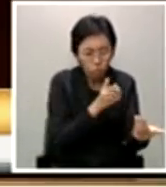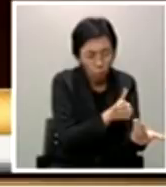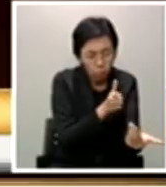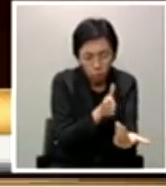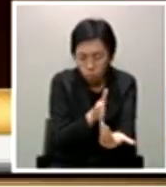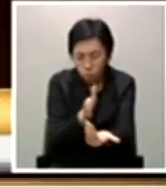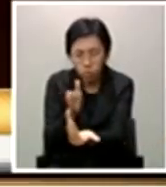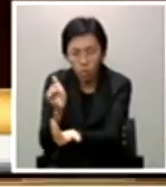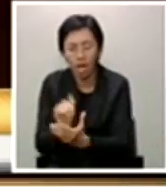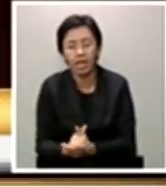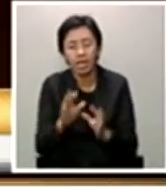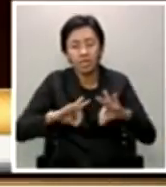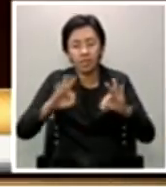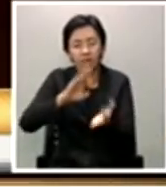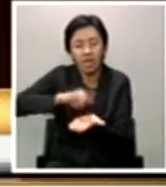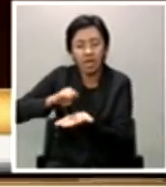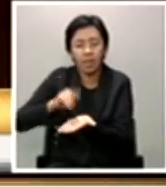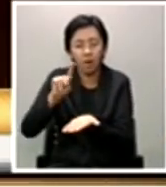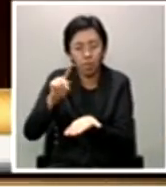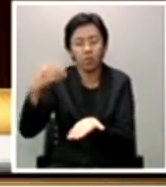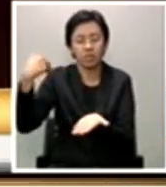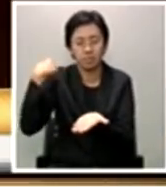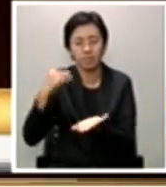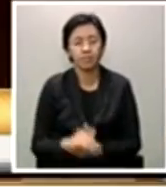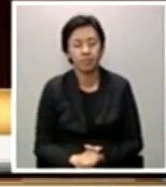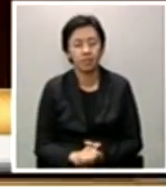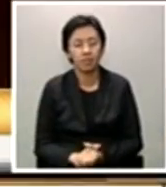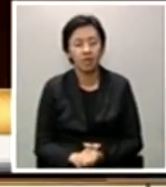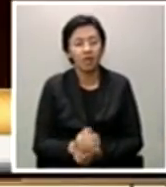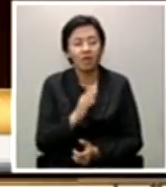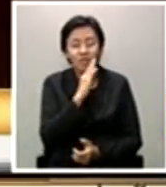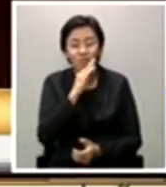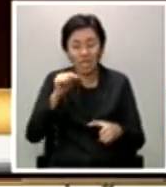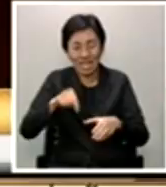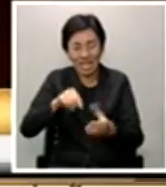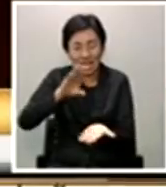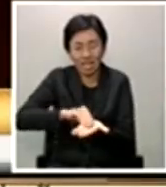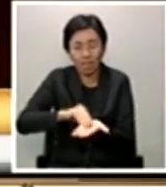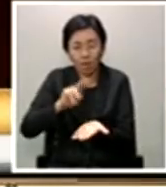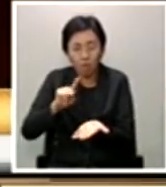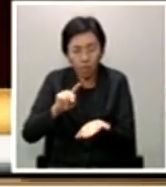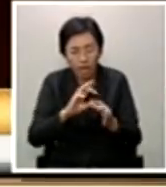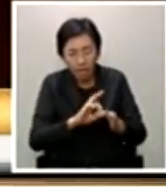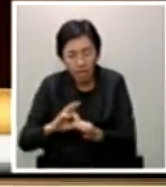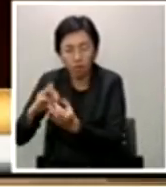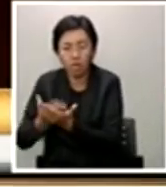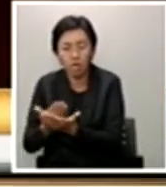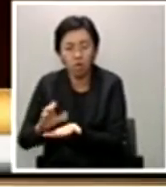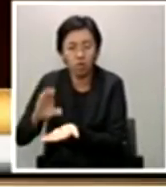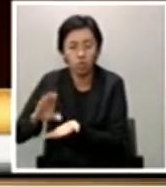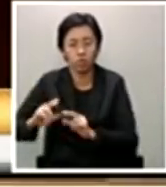อยู่ที่ว่าคุณมีฐานข้อมูลมากมายขนาดไหนแล้วถ้าท่านเอาสิ่งเหล่านี้ไปผนวกกับการลงทุนของเอกช